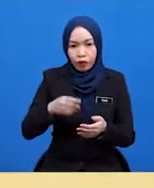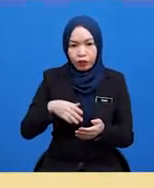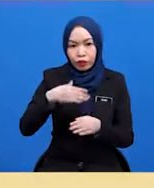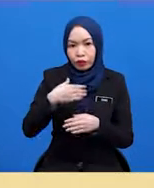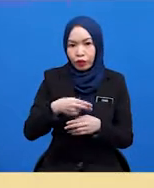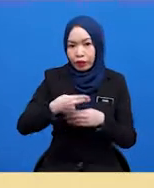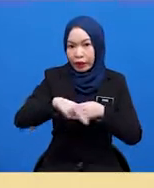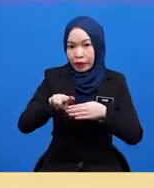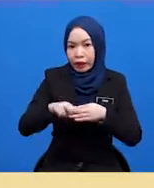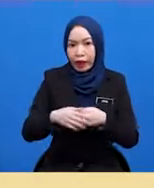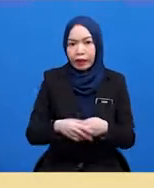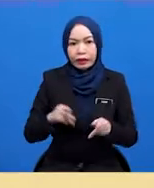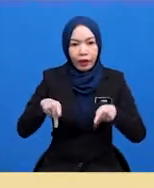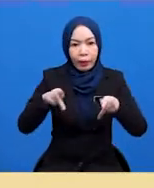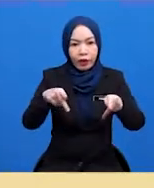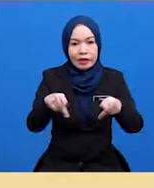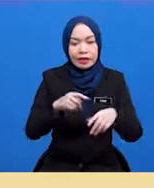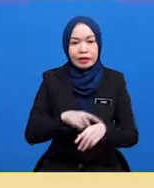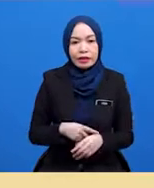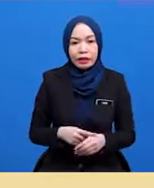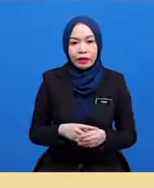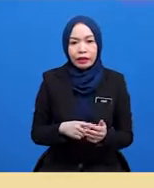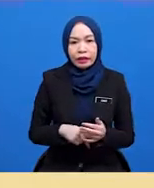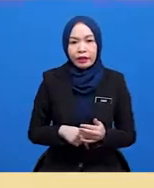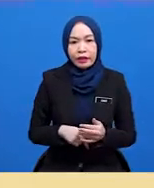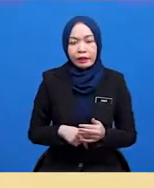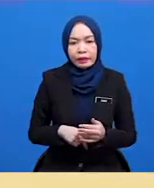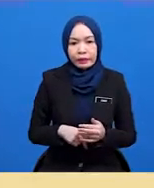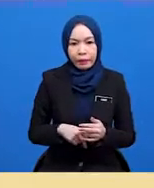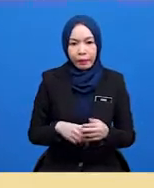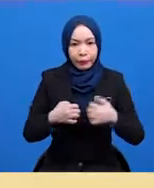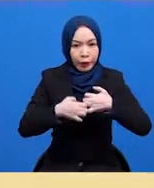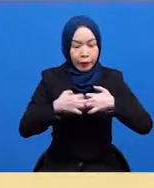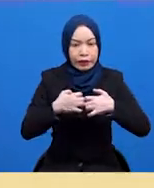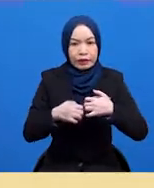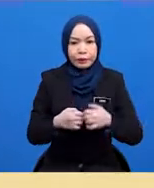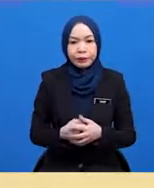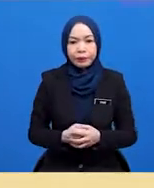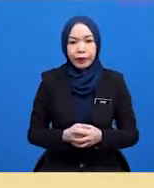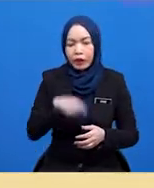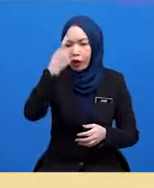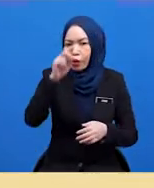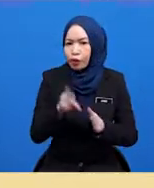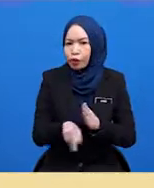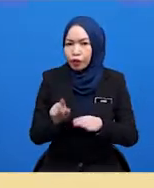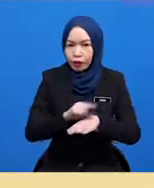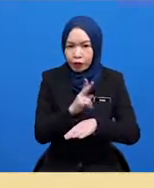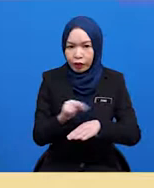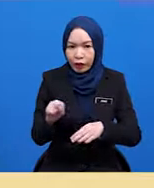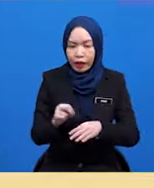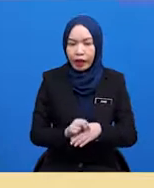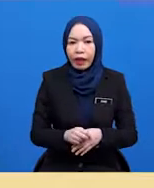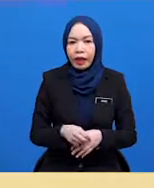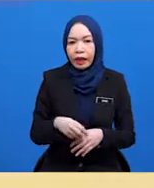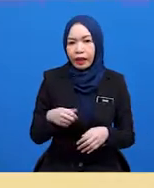Bagi pertanian pindah pula, orientasi pengeluarannya adalah untuk kegunaan ahli keluarga